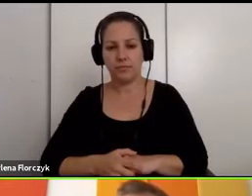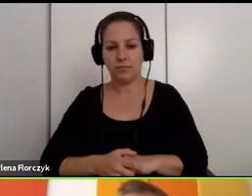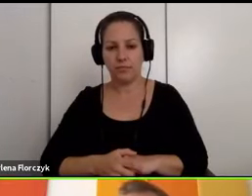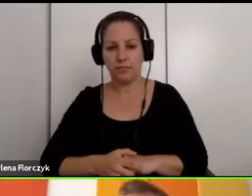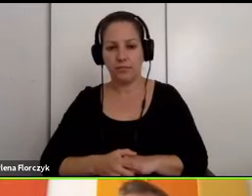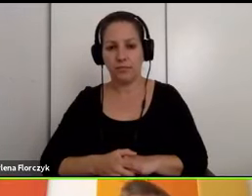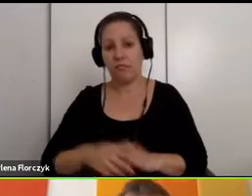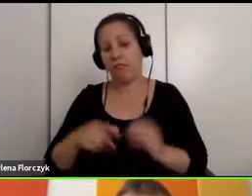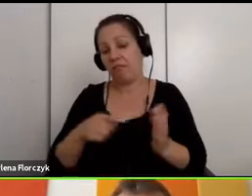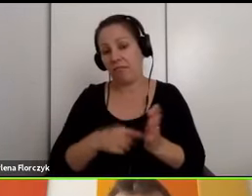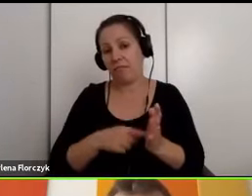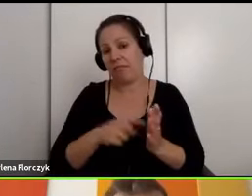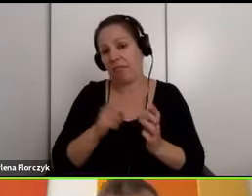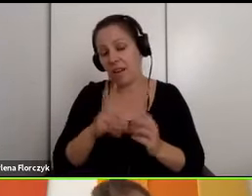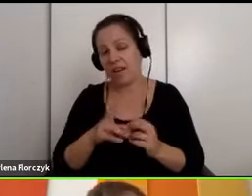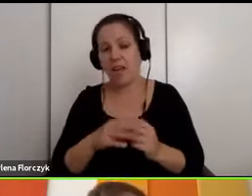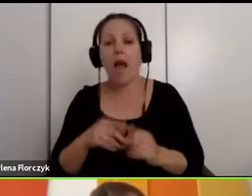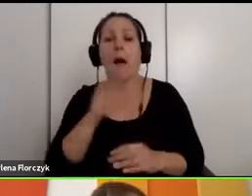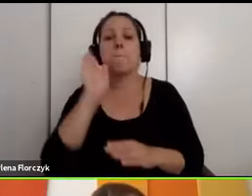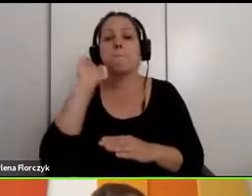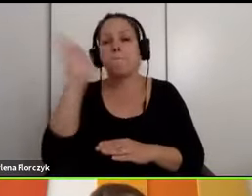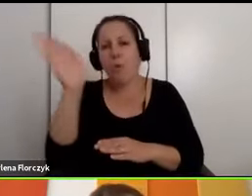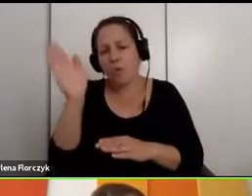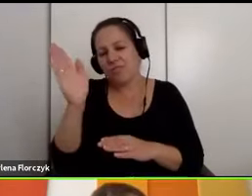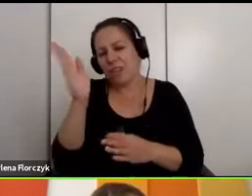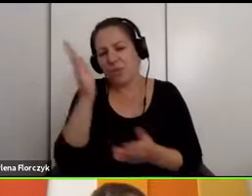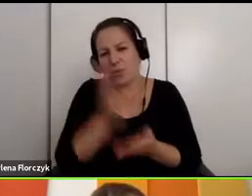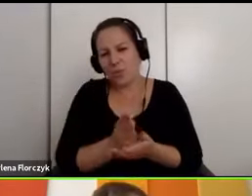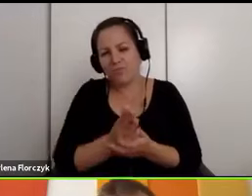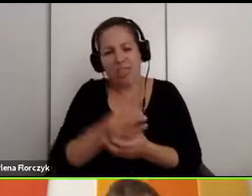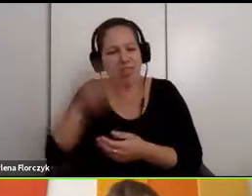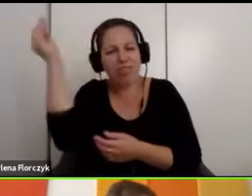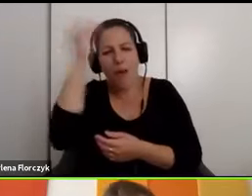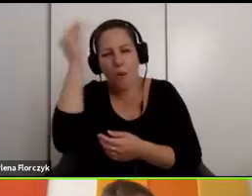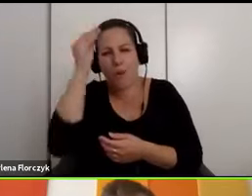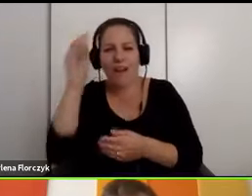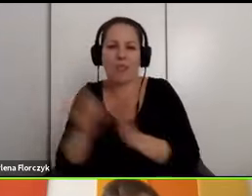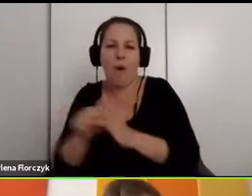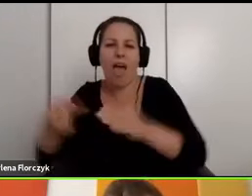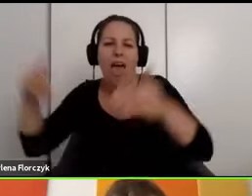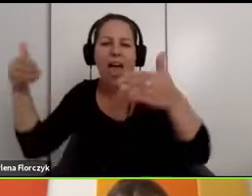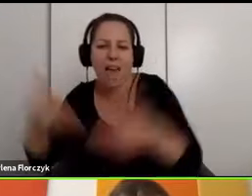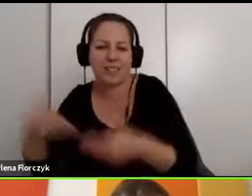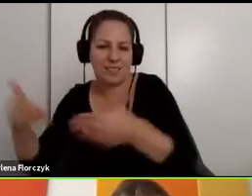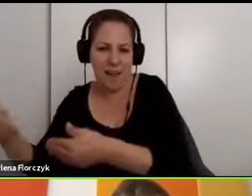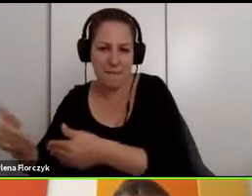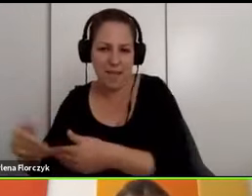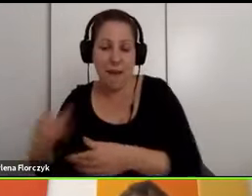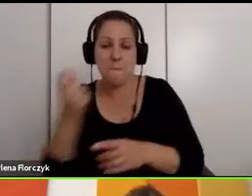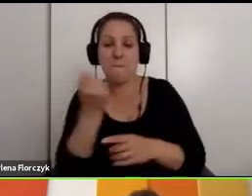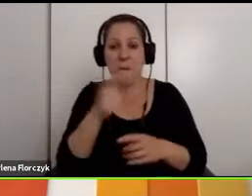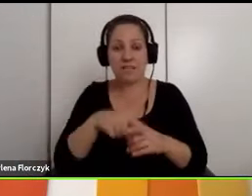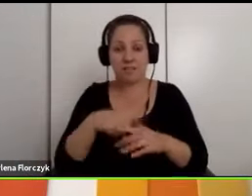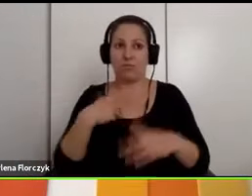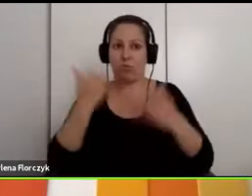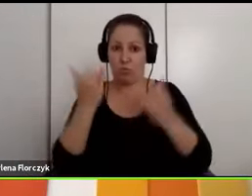No i tak. A później już taka nauka do egzaminów. To znaczy w momencie, kiedy